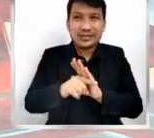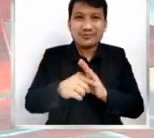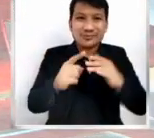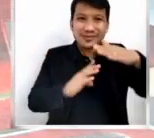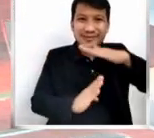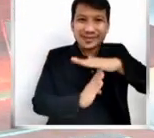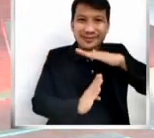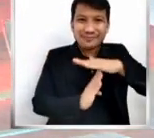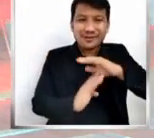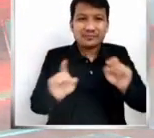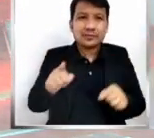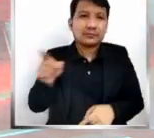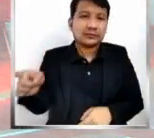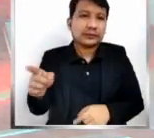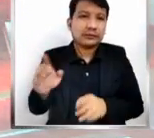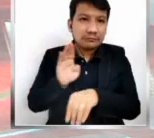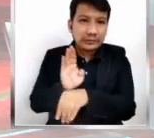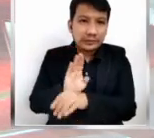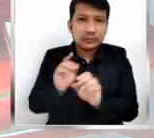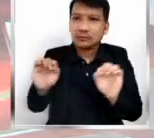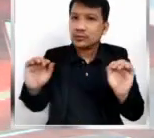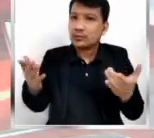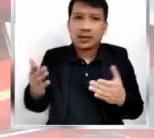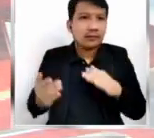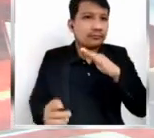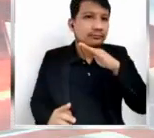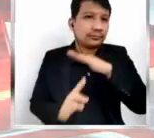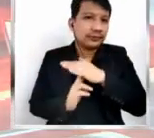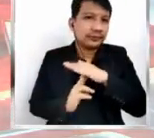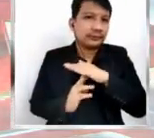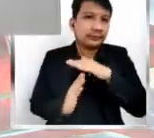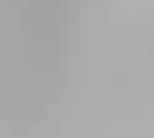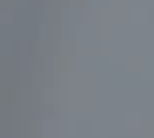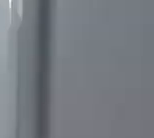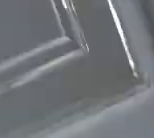paso na ang business permit nito. Nakatutok si Corinne Katibaya.